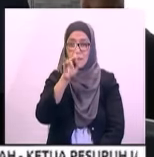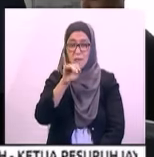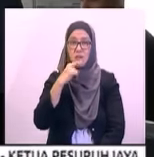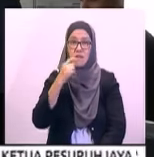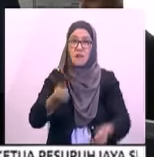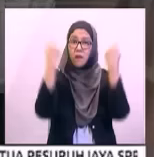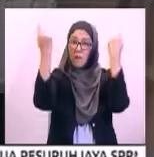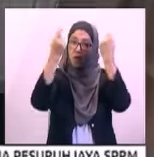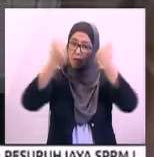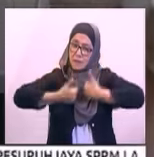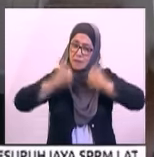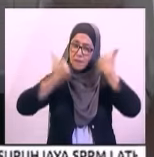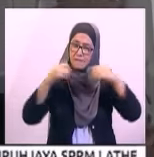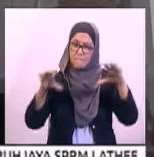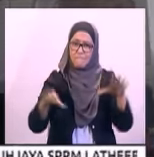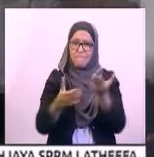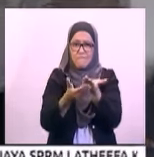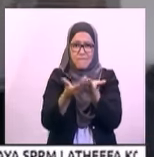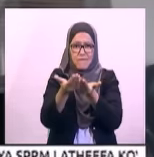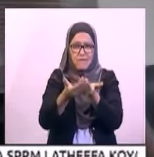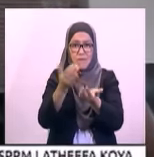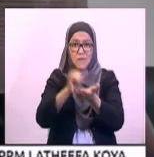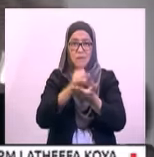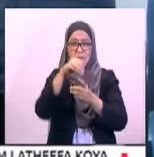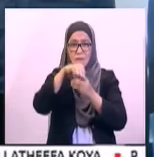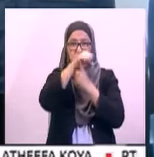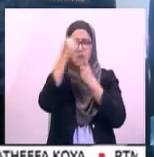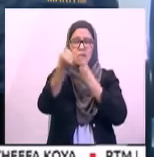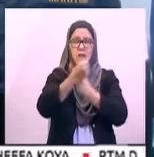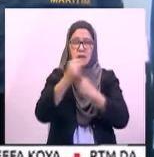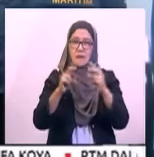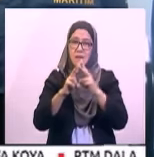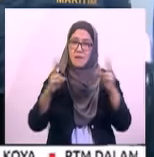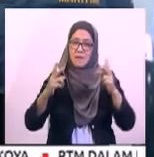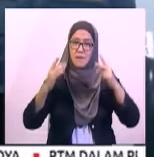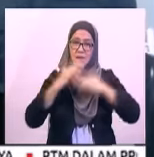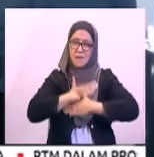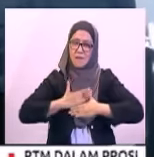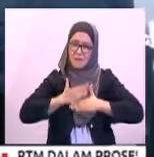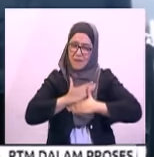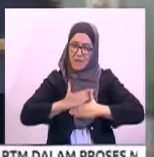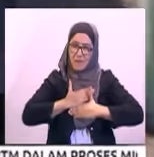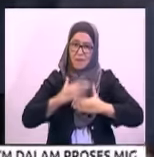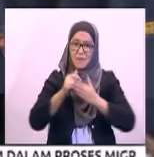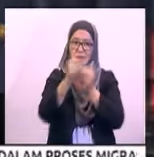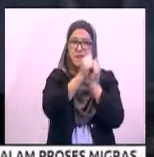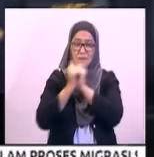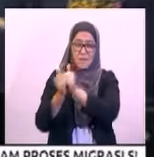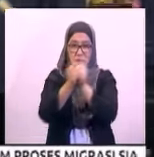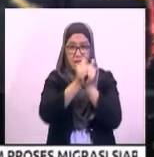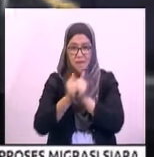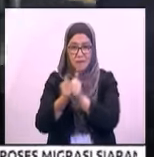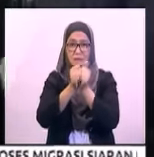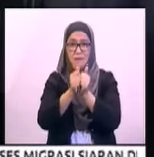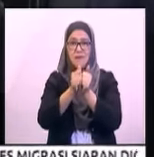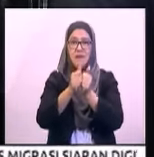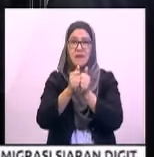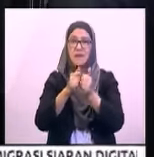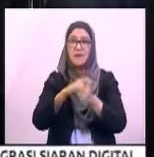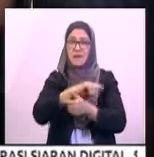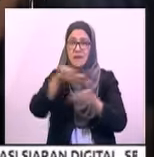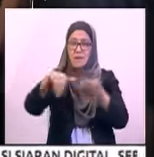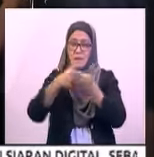yang diadakan serba ringkas tetapi dalam suasana yang meriah sesama anak kapal bagi melupakan kesedihan tidak dapat pulang beraya